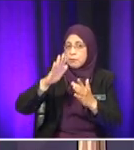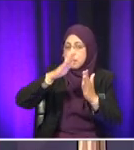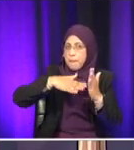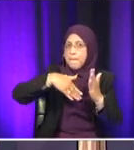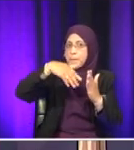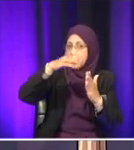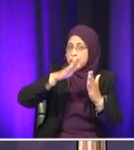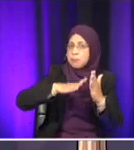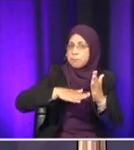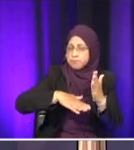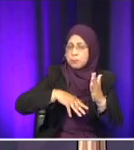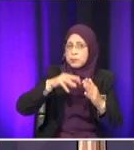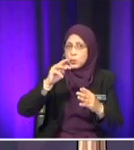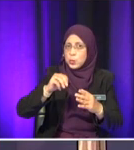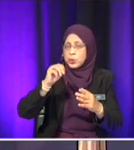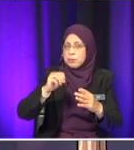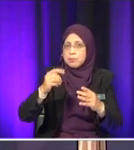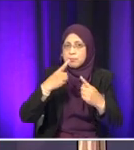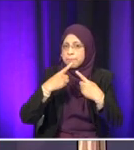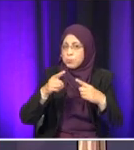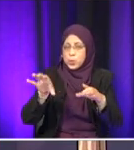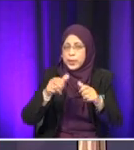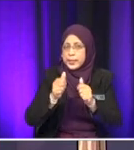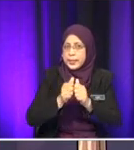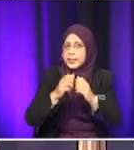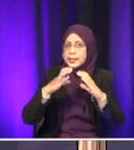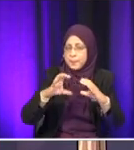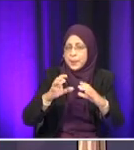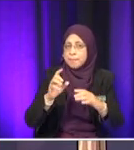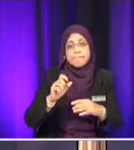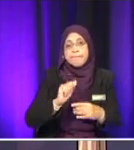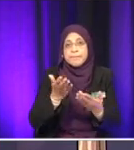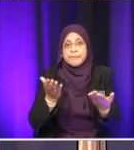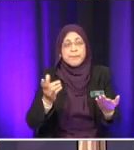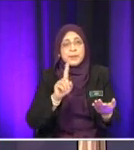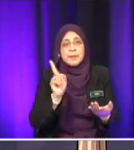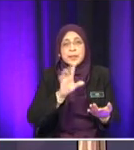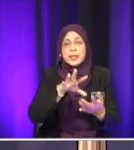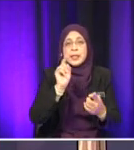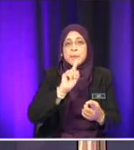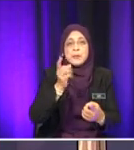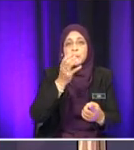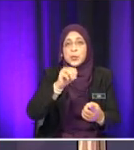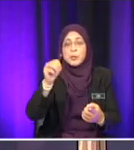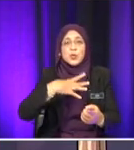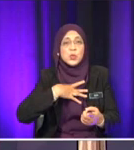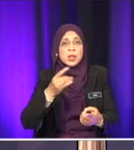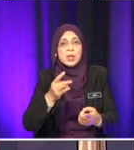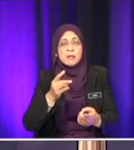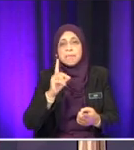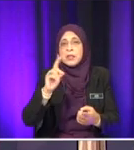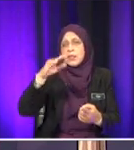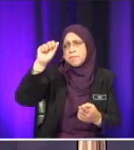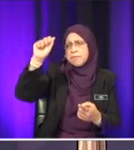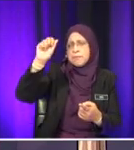dengan lebih cepat tapi kita Pulanglah kekuatan murid itu sendiri itu sendiri kemahiran ini yang